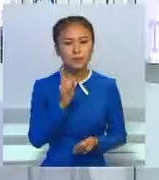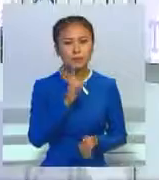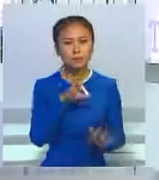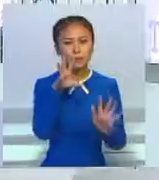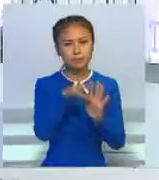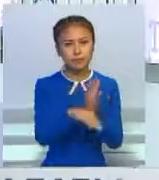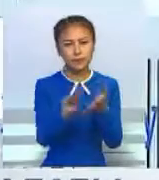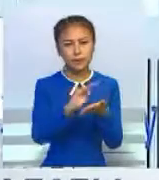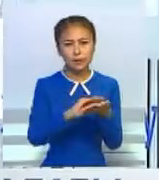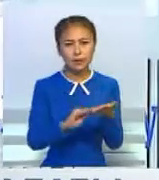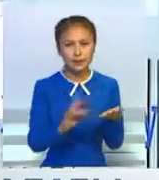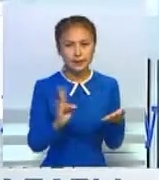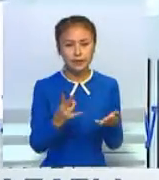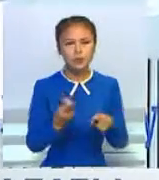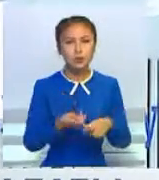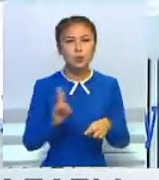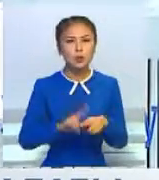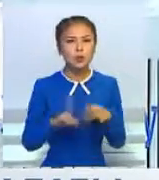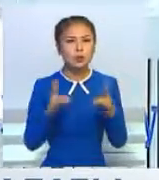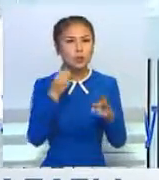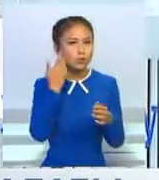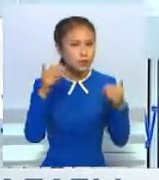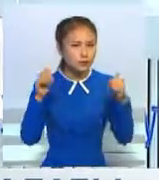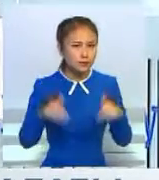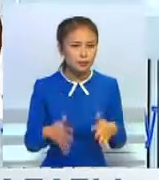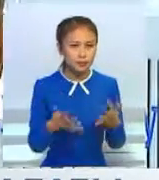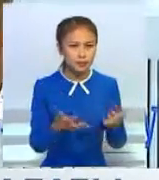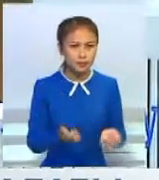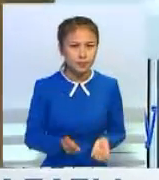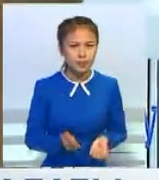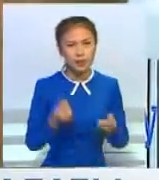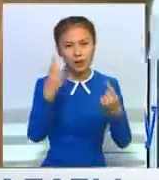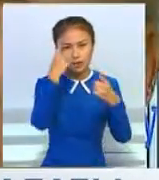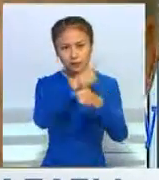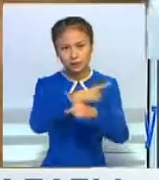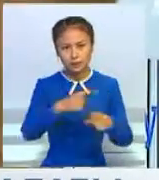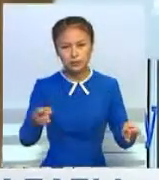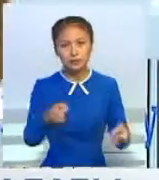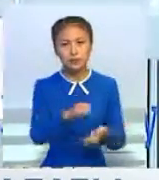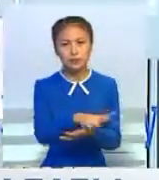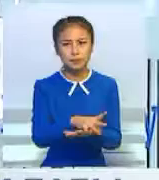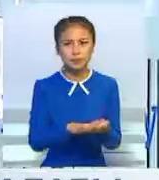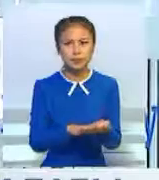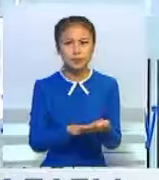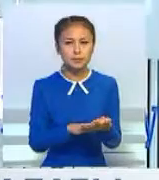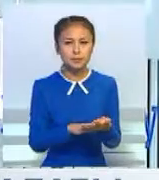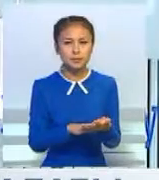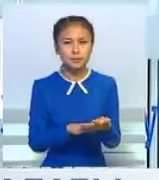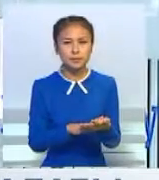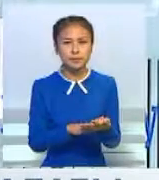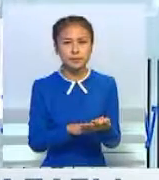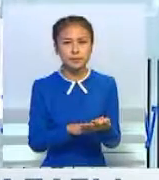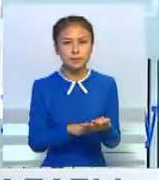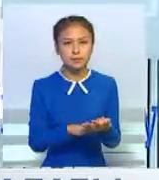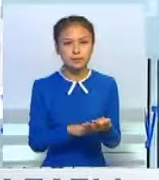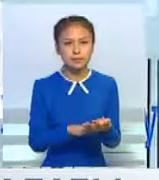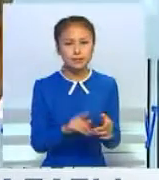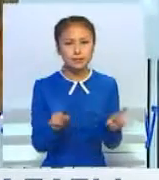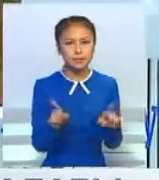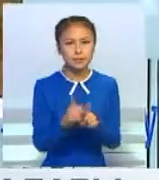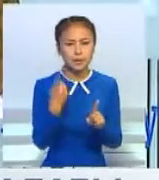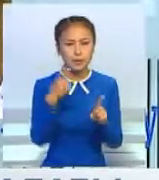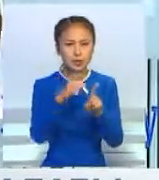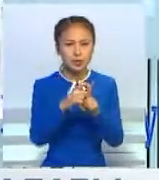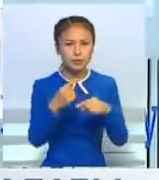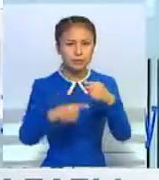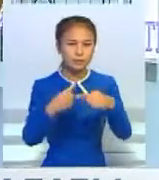латын әліпбиіне көшуіміз керек. Сол жобаны қабылдағаннан кейін бір жылдық пайда болып, ақпарат көздерінде де бәрінде бірдей, бір жазуда, бір әріпте, бір